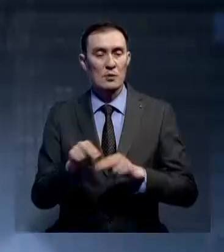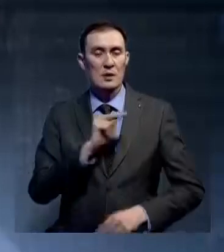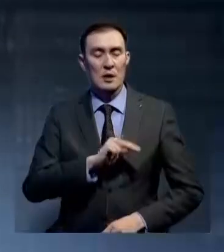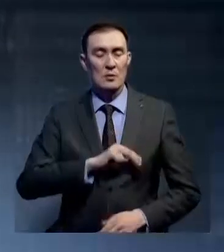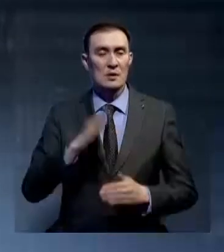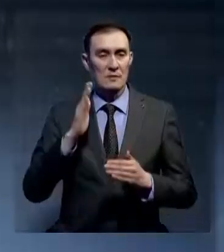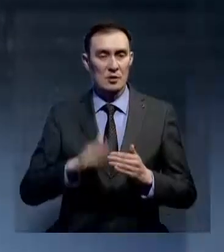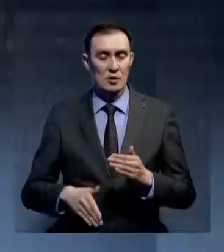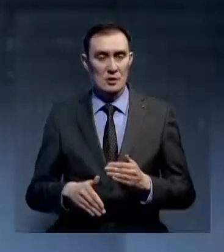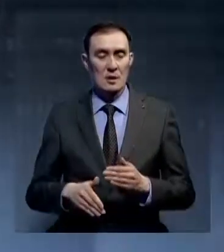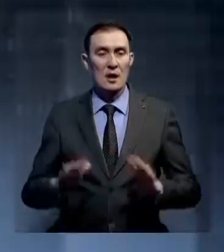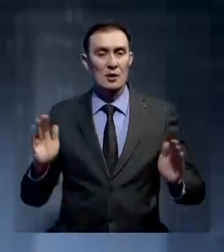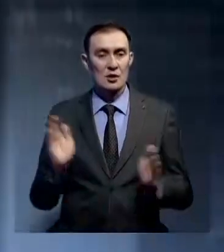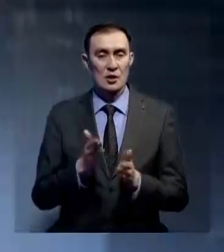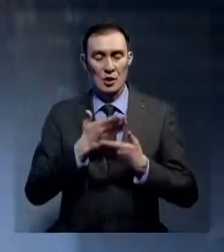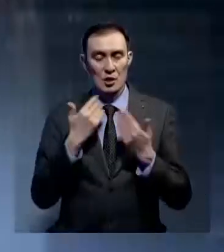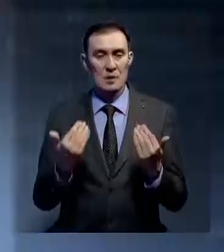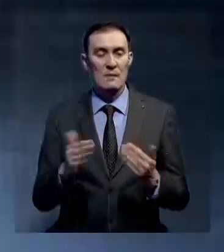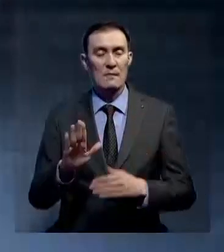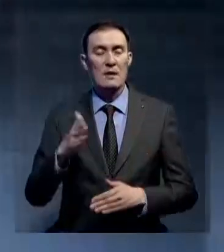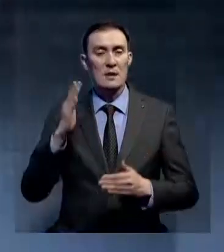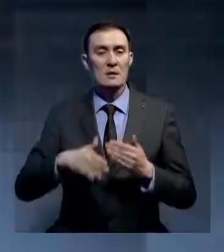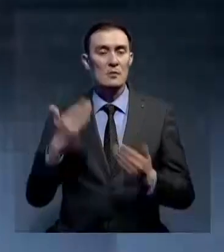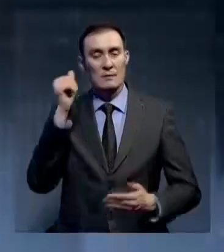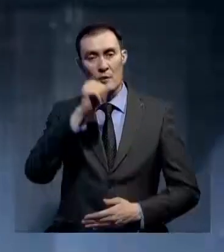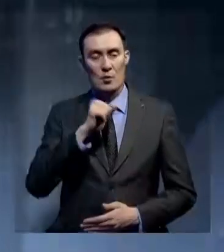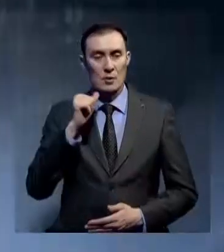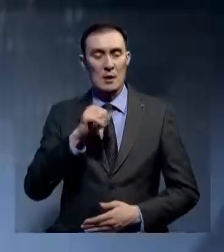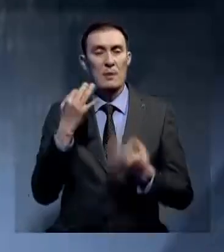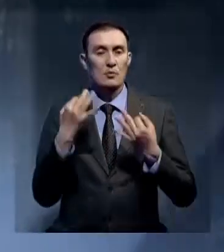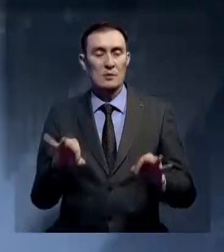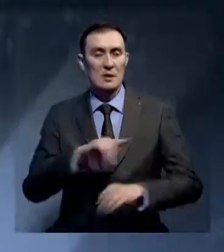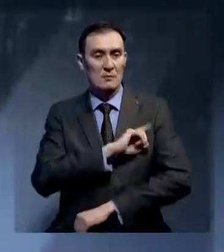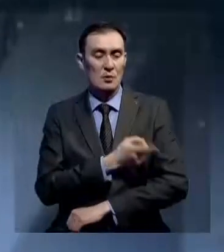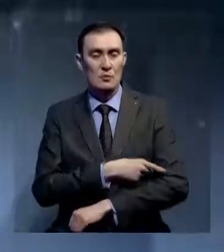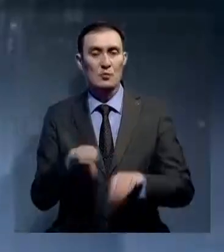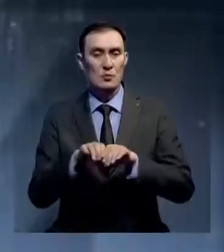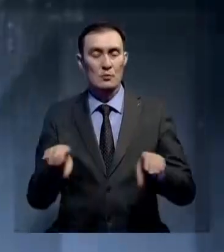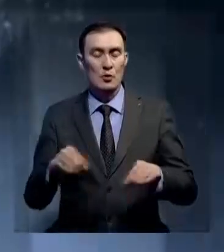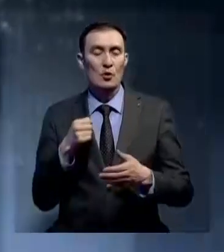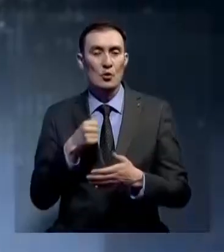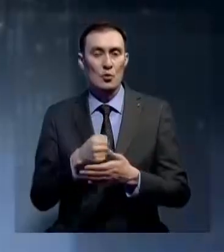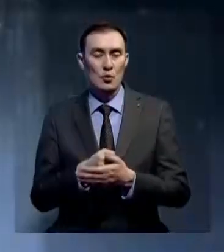завершены, ограничения сняты. В конце прошлого года пропускная способность трубопроводной системы удалось